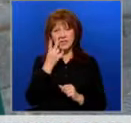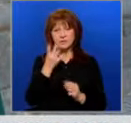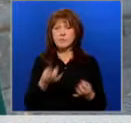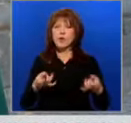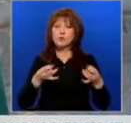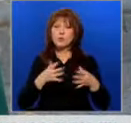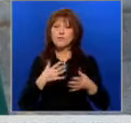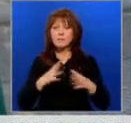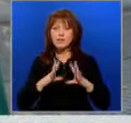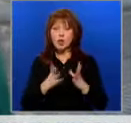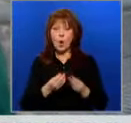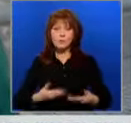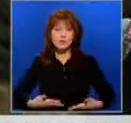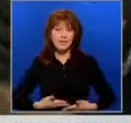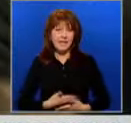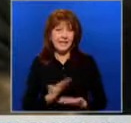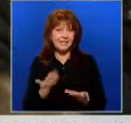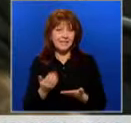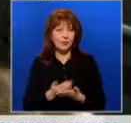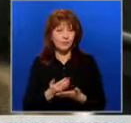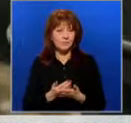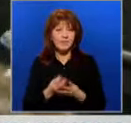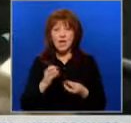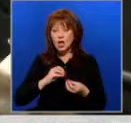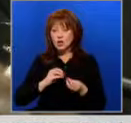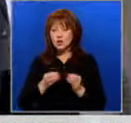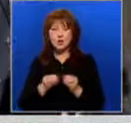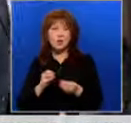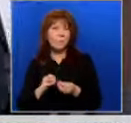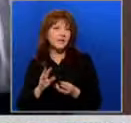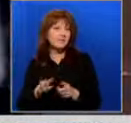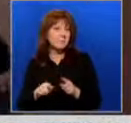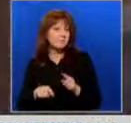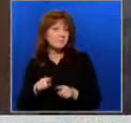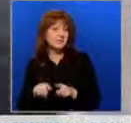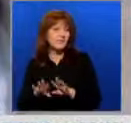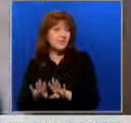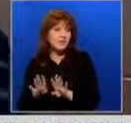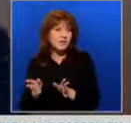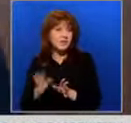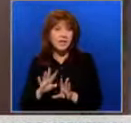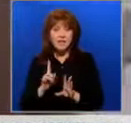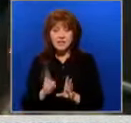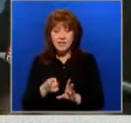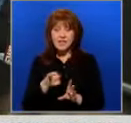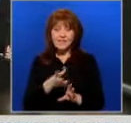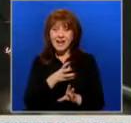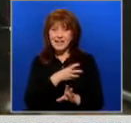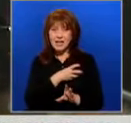много общи интереси. Икономически преди всичко. Ма тя глобката си зависи от сглобката. Ще трябва до момента, в който на ГЕРБ щитите